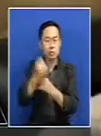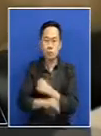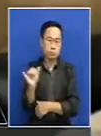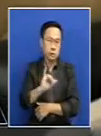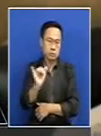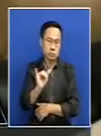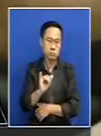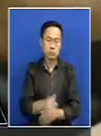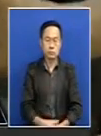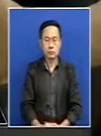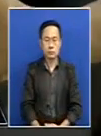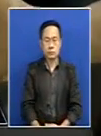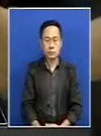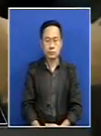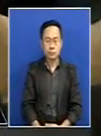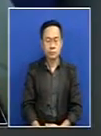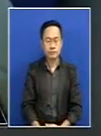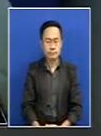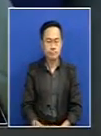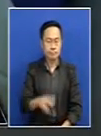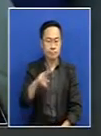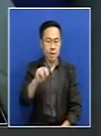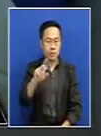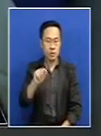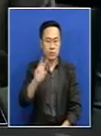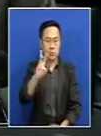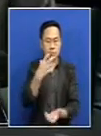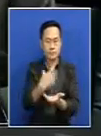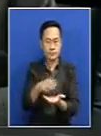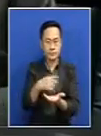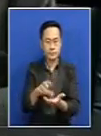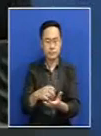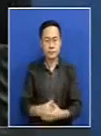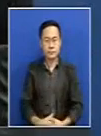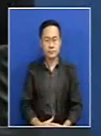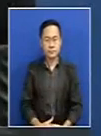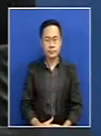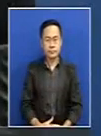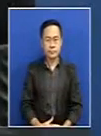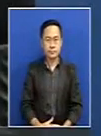งณลินสิงหพุทธางกูลนาว26รายงาน